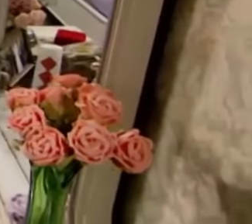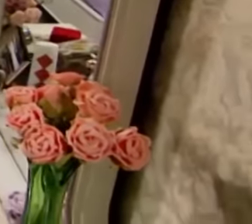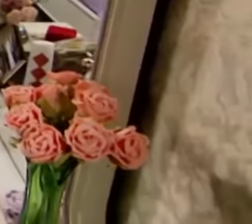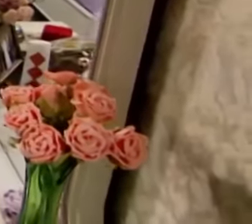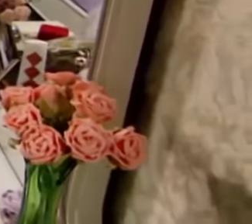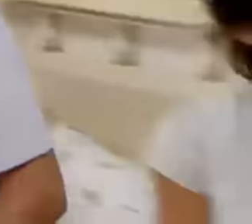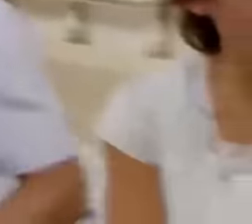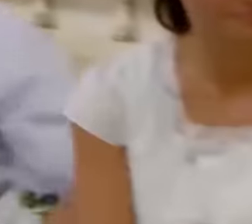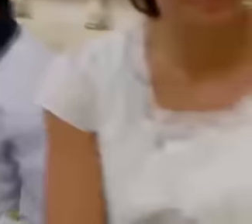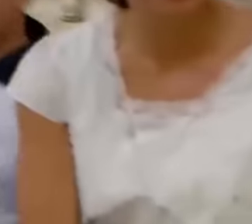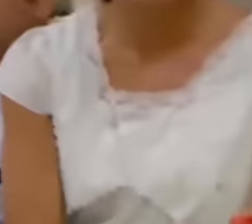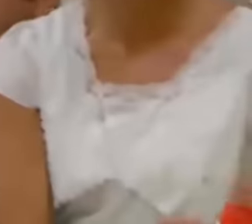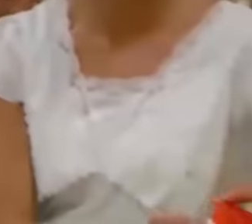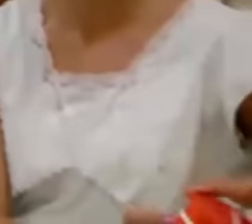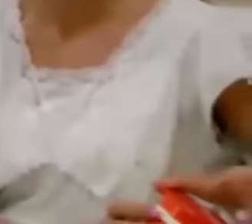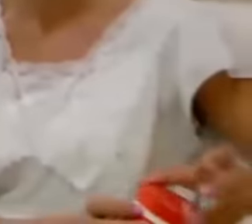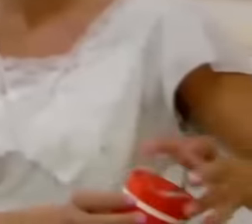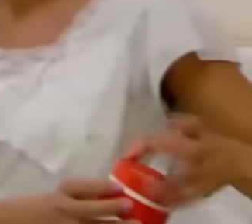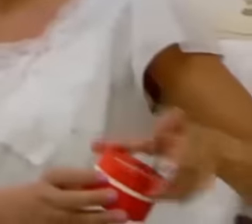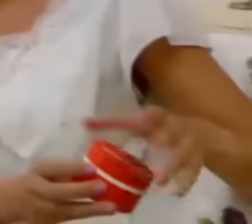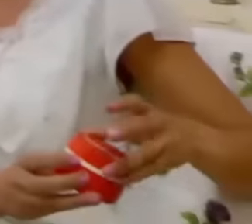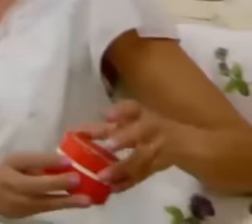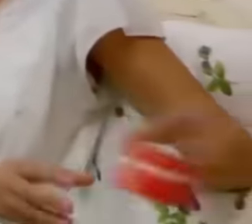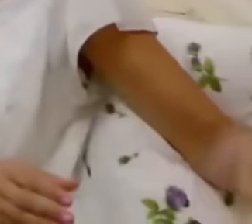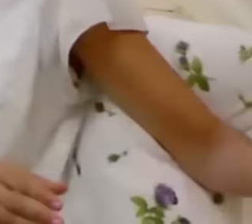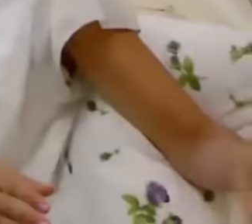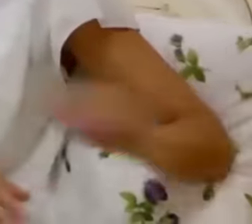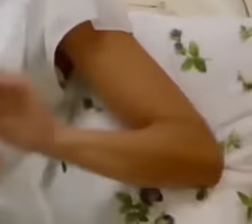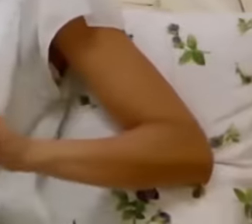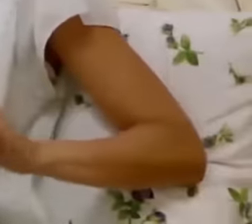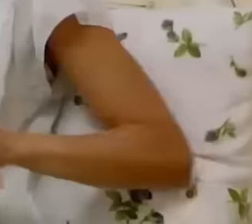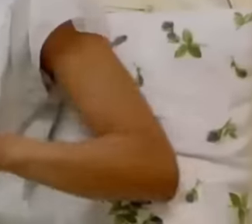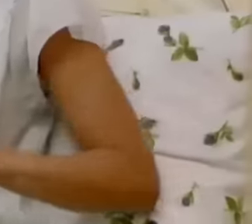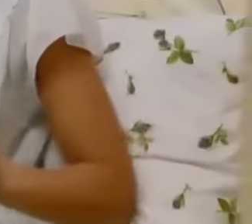Ahmet terlikleri çıkartıp yatağa uzandı. Gülden'e bakarak çapkınca gülümsüyor.